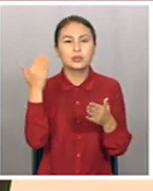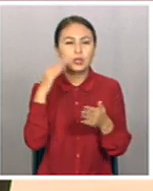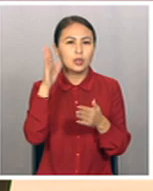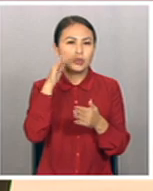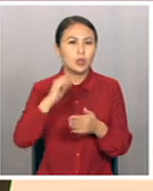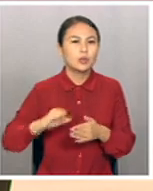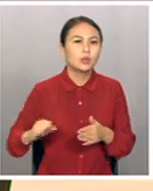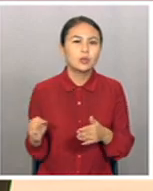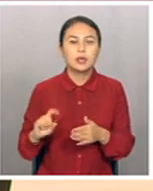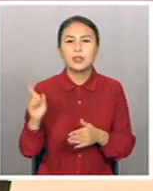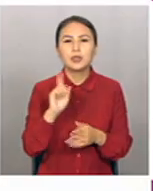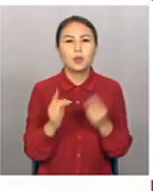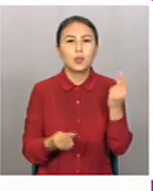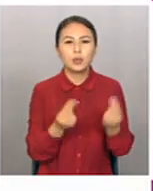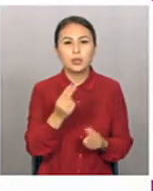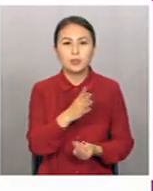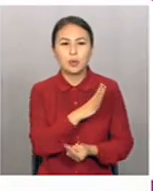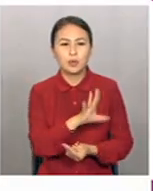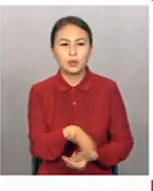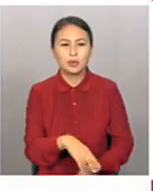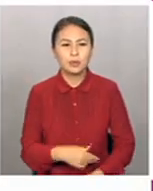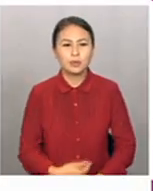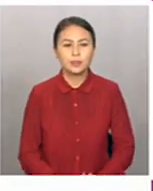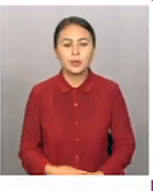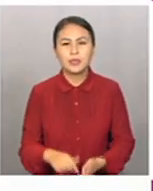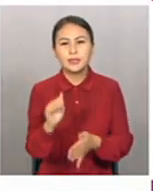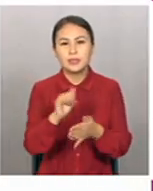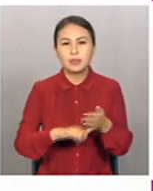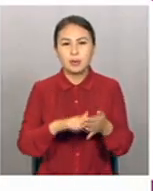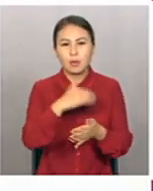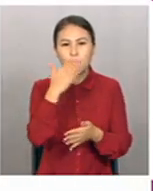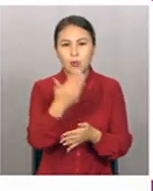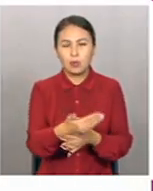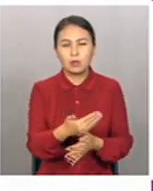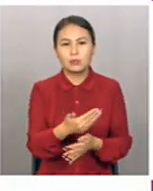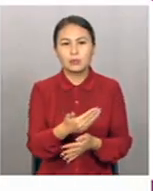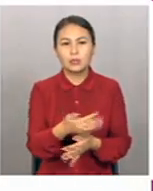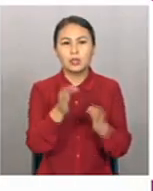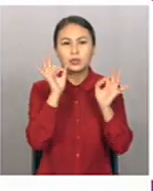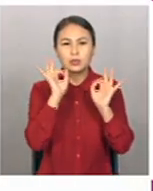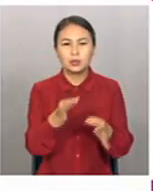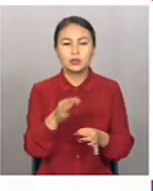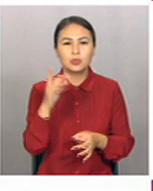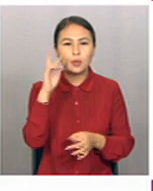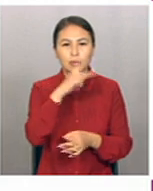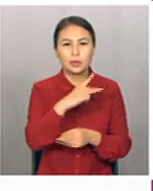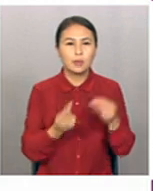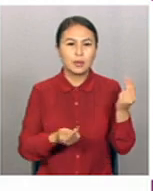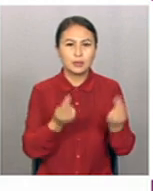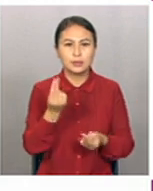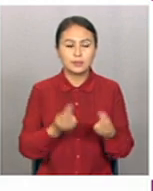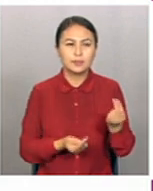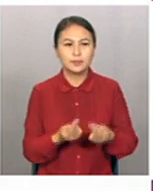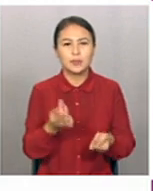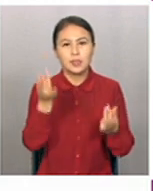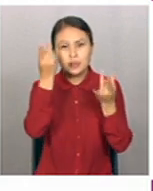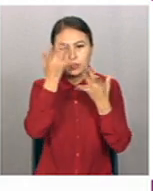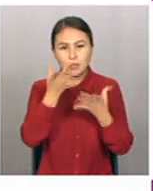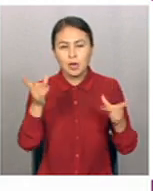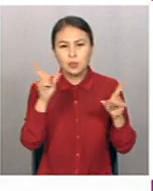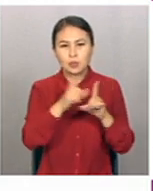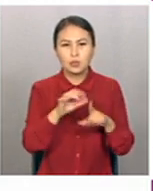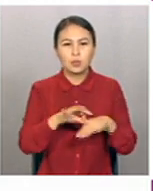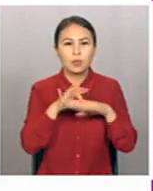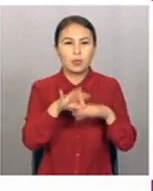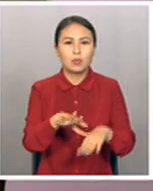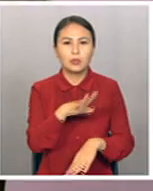достары неге ойнатпай қойды? Себебі ол дұрыс ойнамады, сыпайы сөздерді